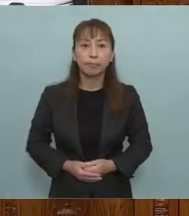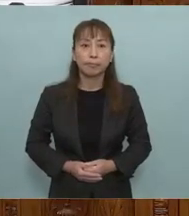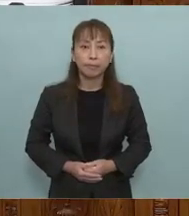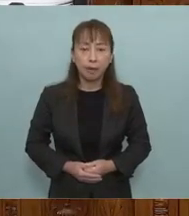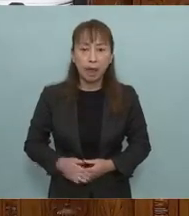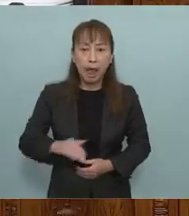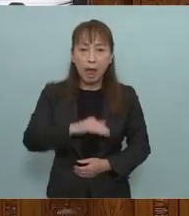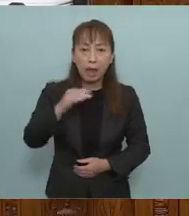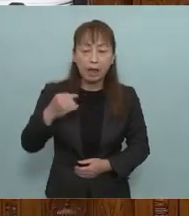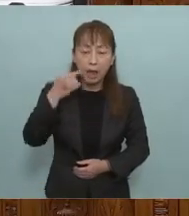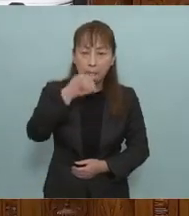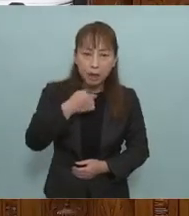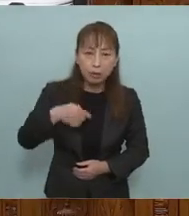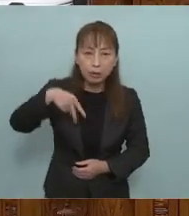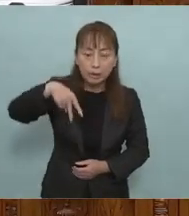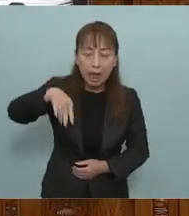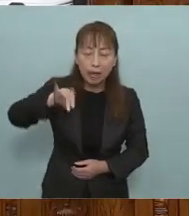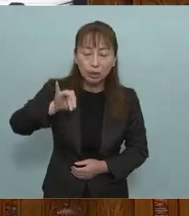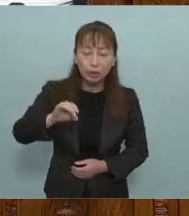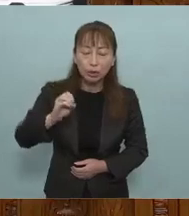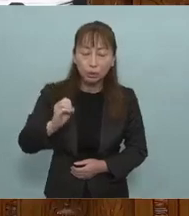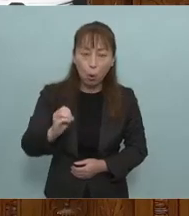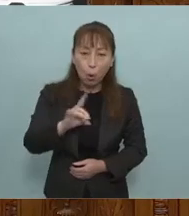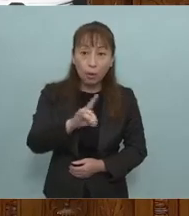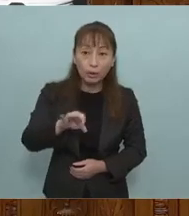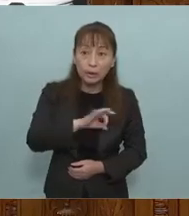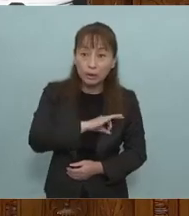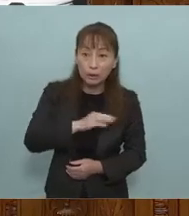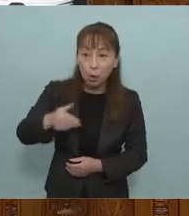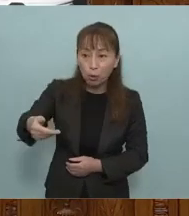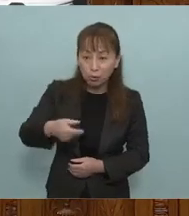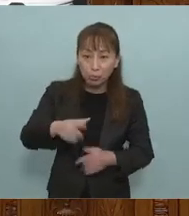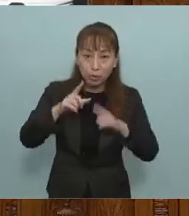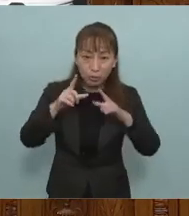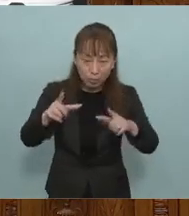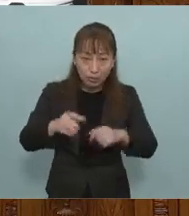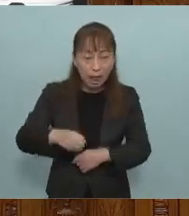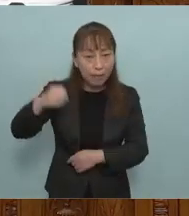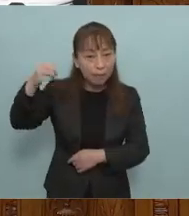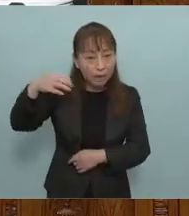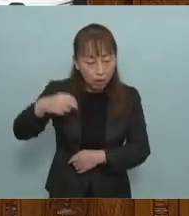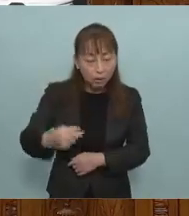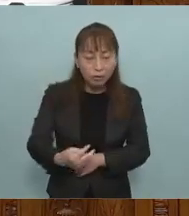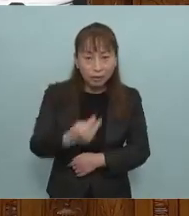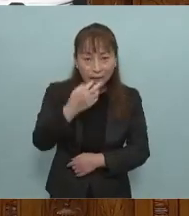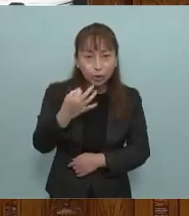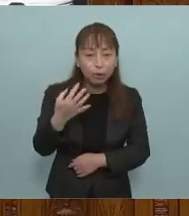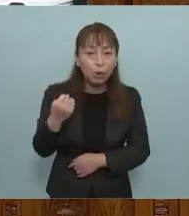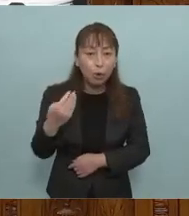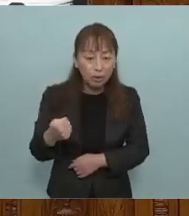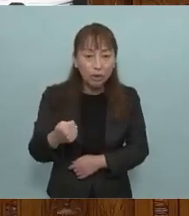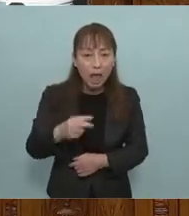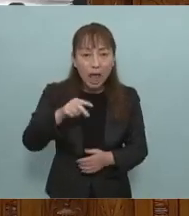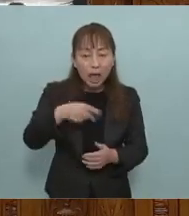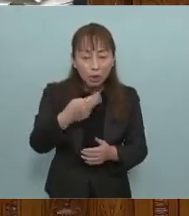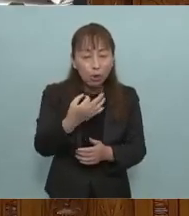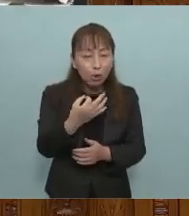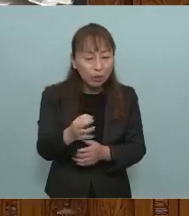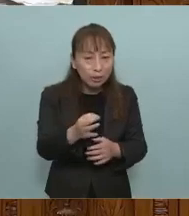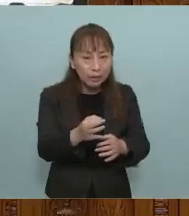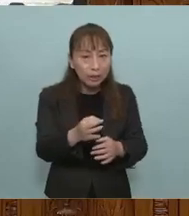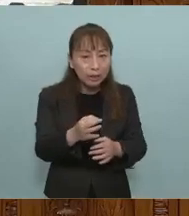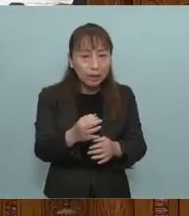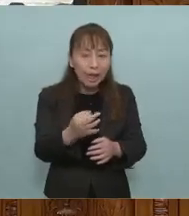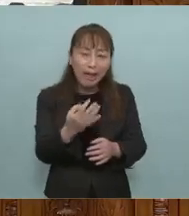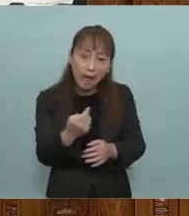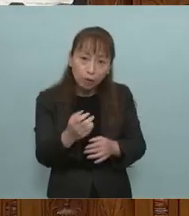山口那津男議員のご質問にお答えいたします。電力・ガス料金、食料品価格の高騰対